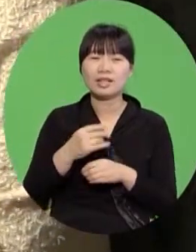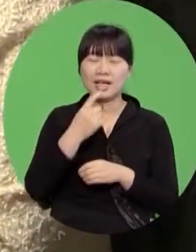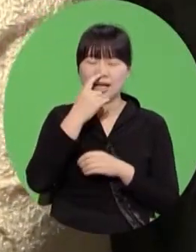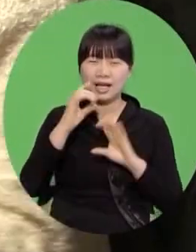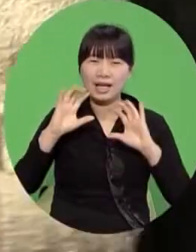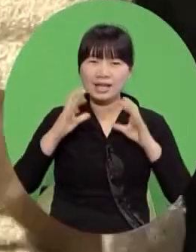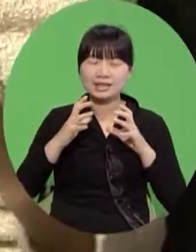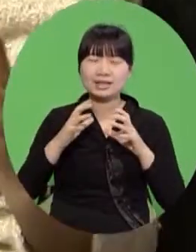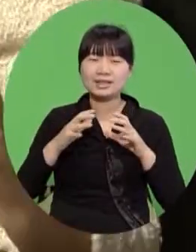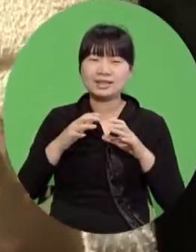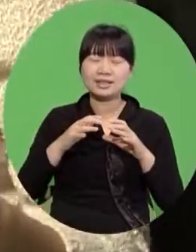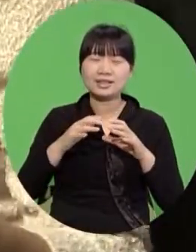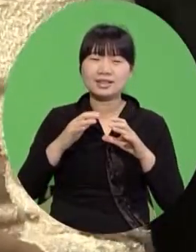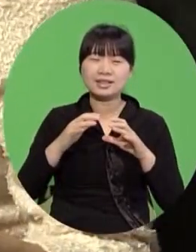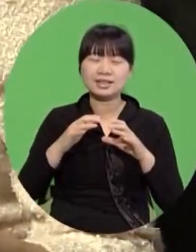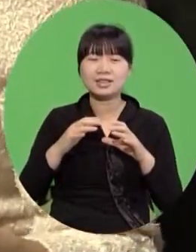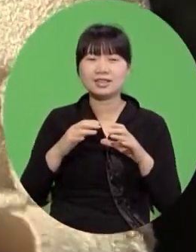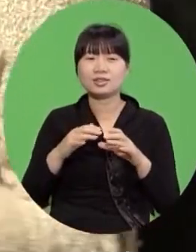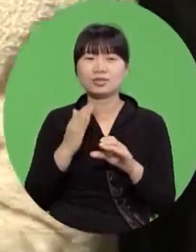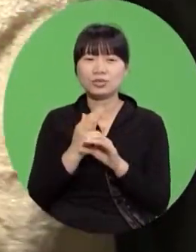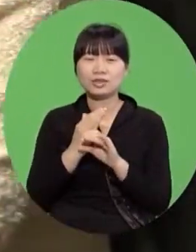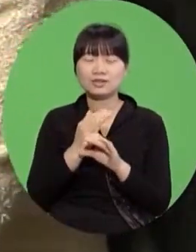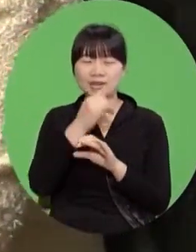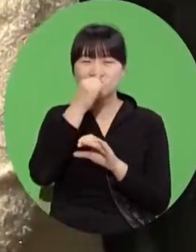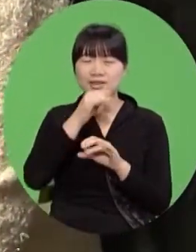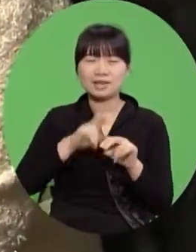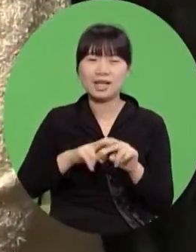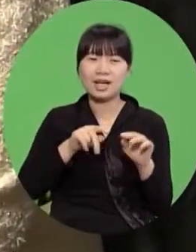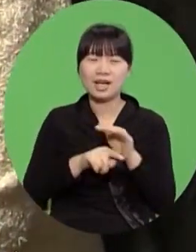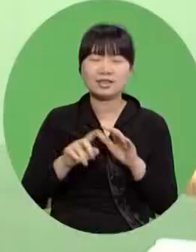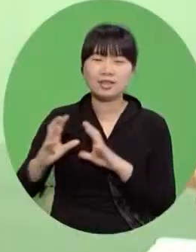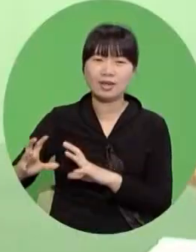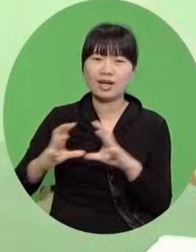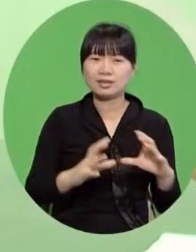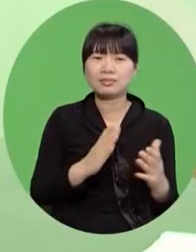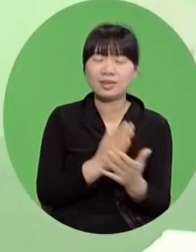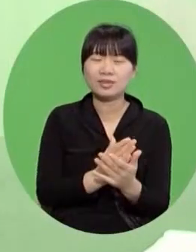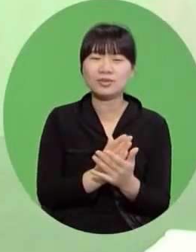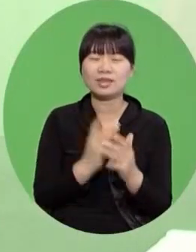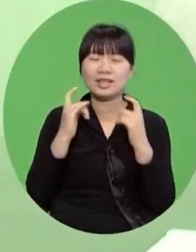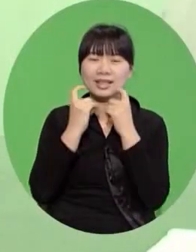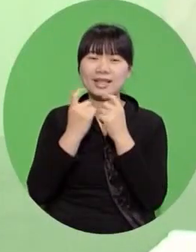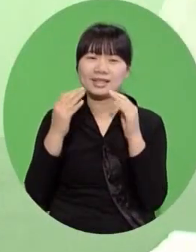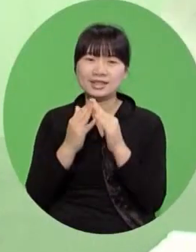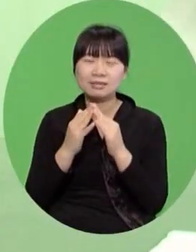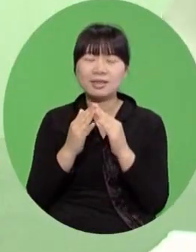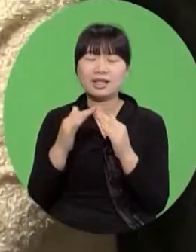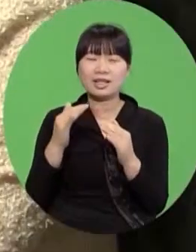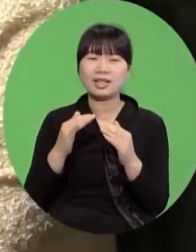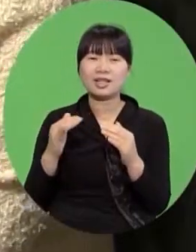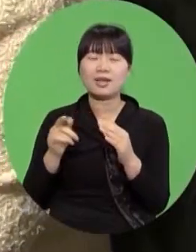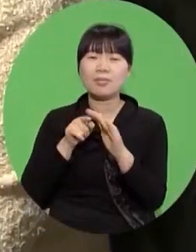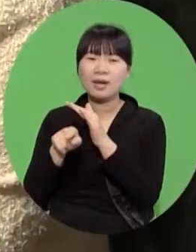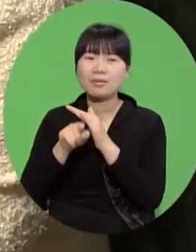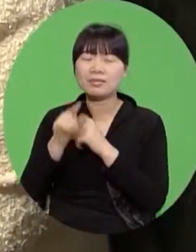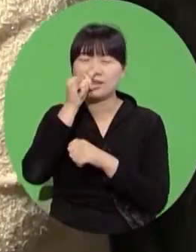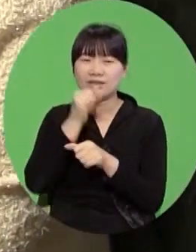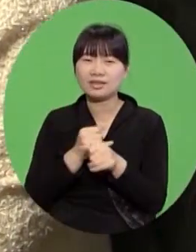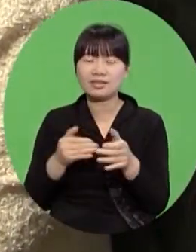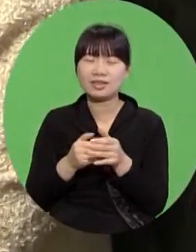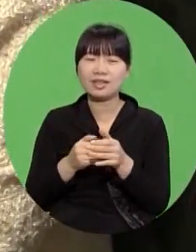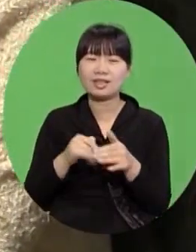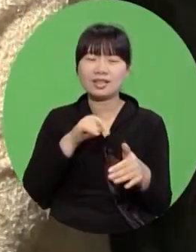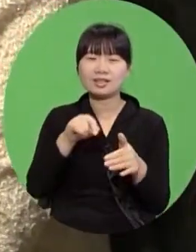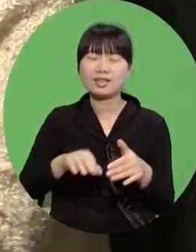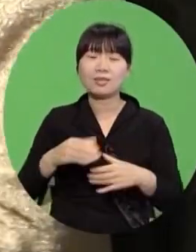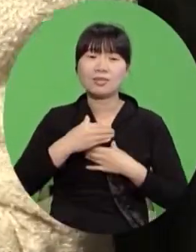카페를 가거나 막 이렇게 여러 명이 몰려다니는 게 아니라 마실을 다녀라. 남의 집에. 그래서 그 집에서